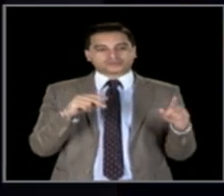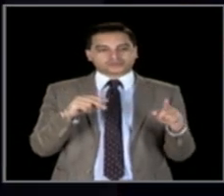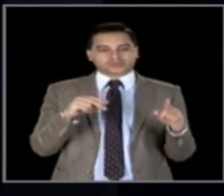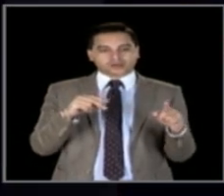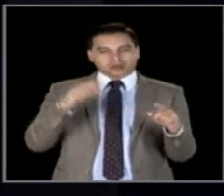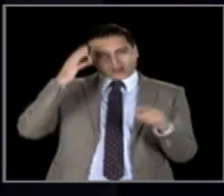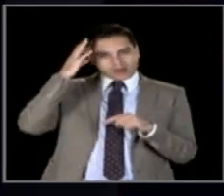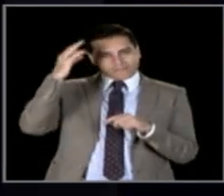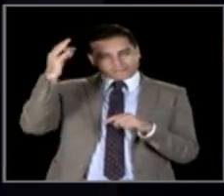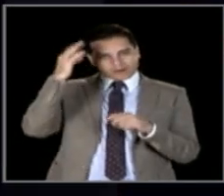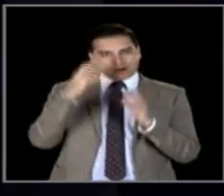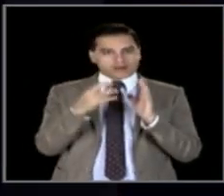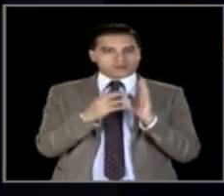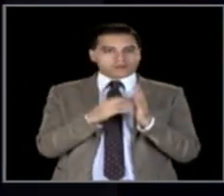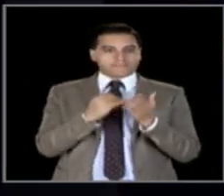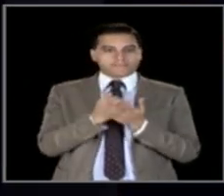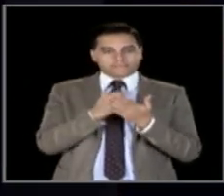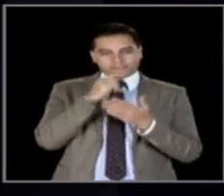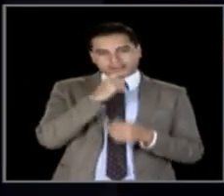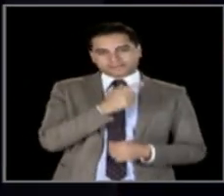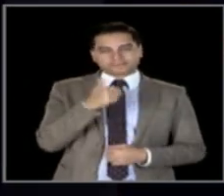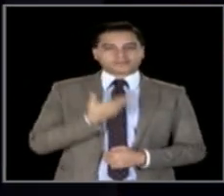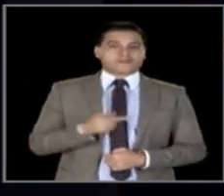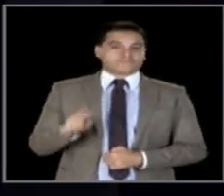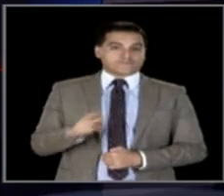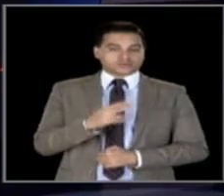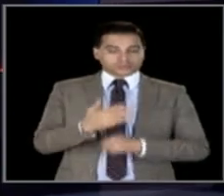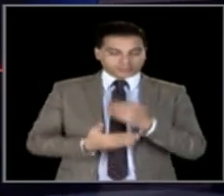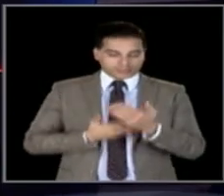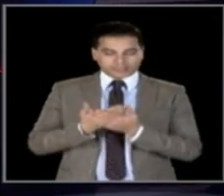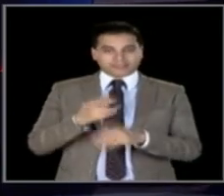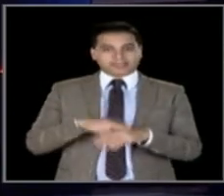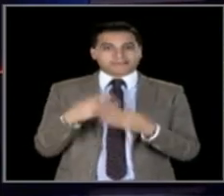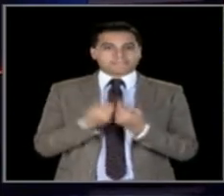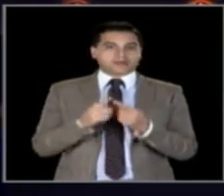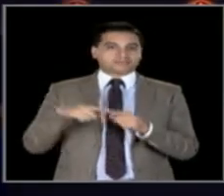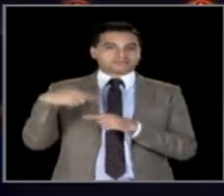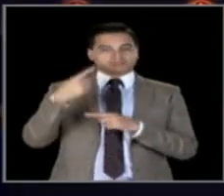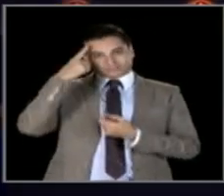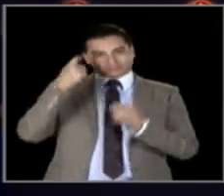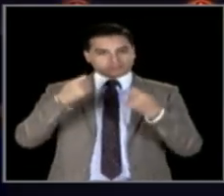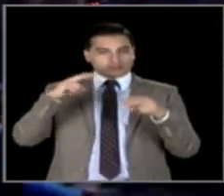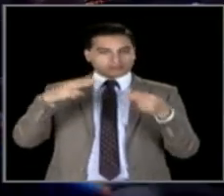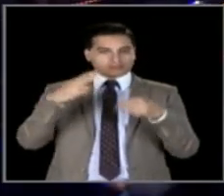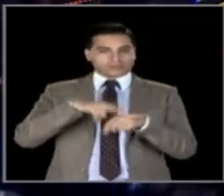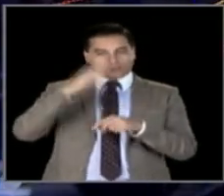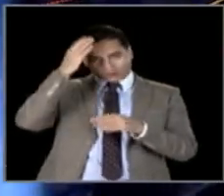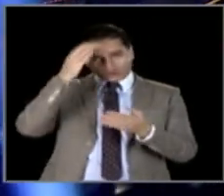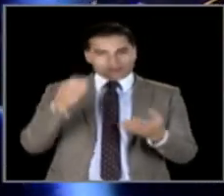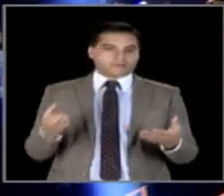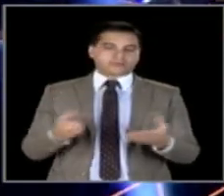غمرة القاهرة. هنخرج فاصل وهنرجع مرة تانية مع فقرة تحت الضغط والعباقرة.